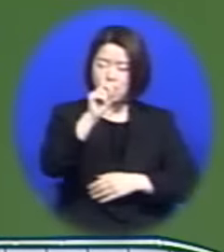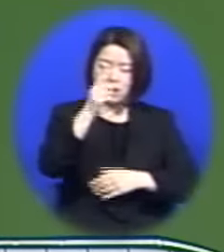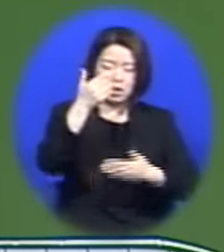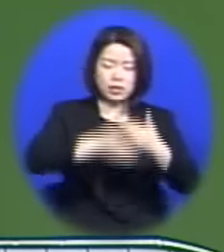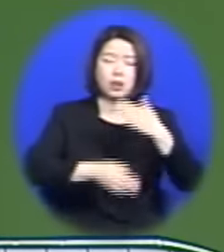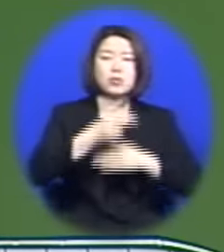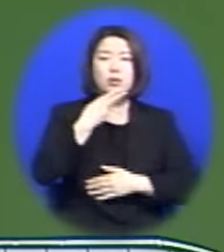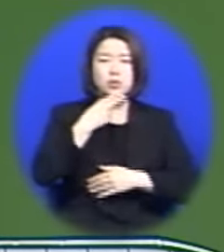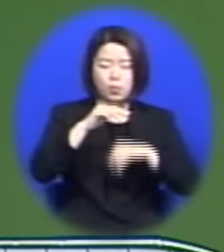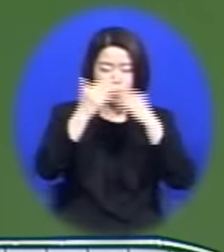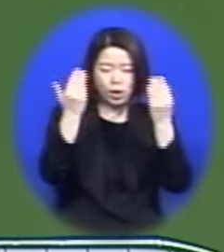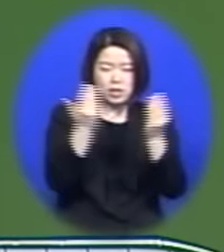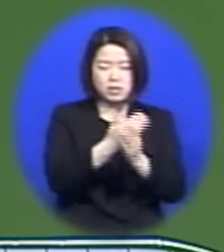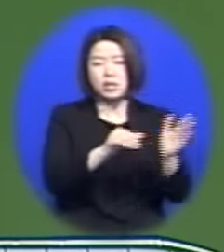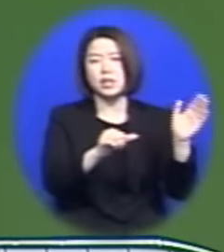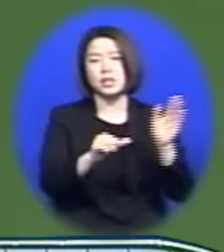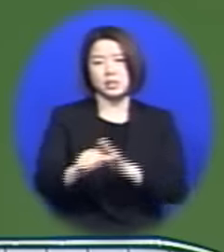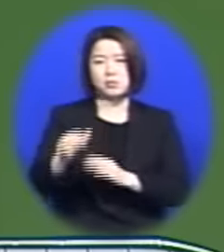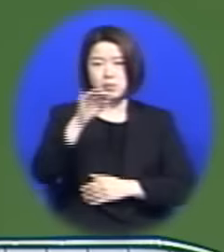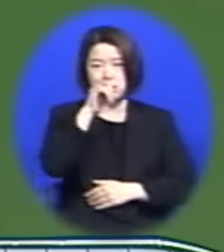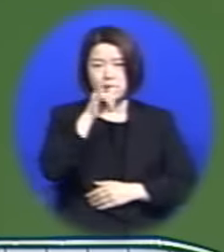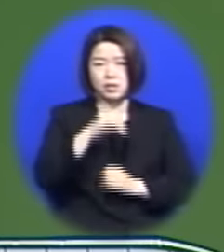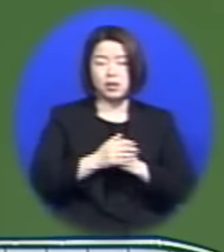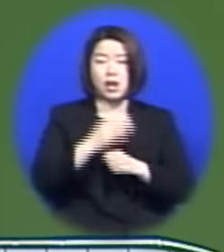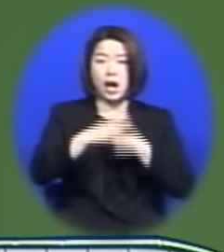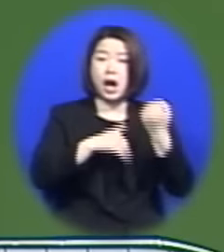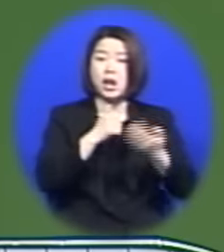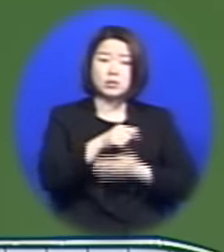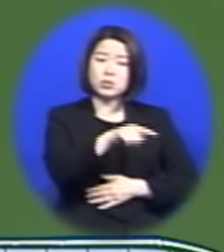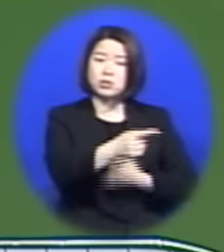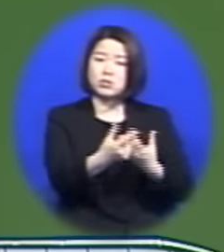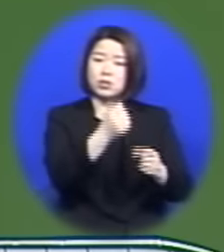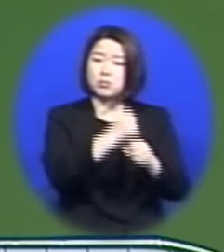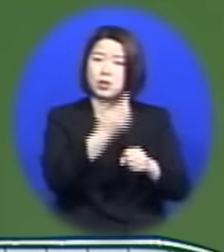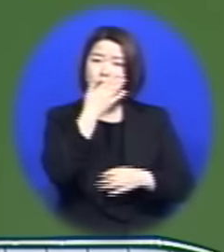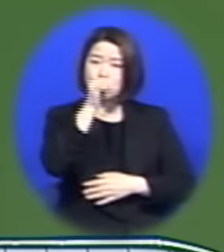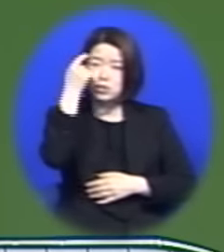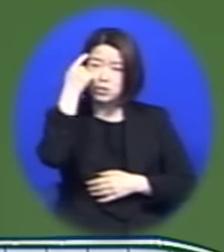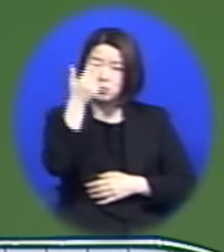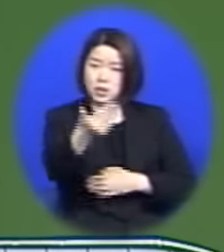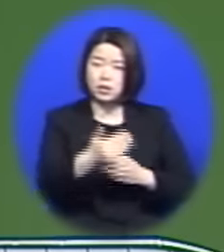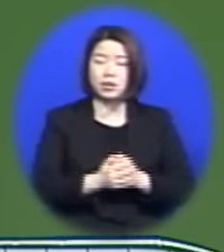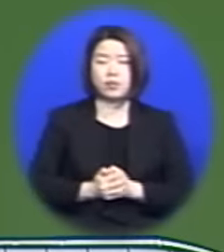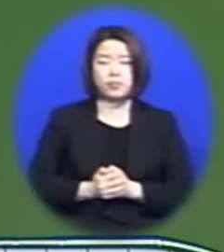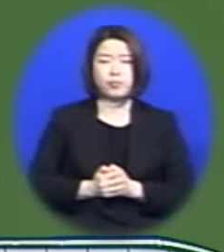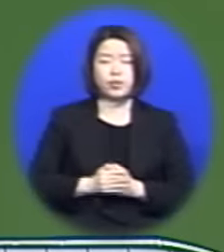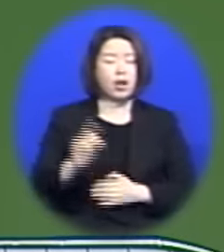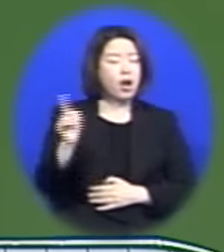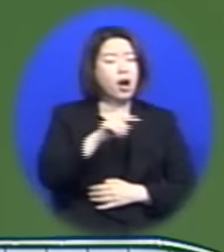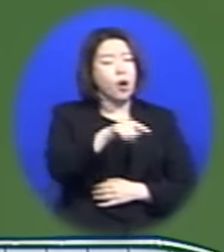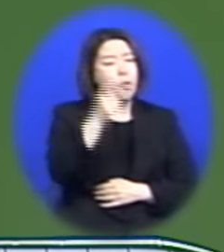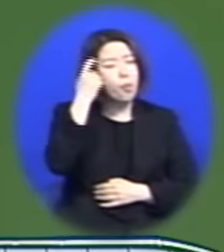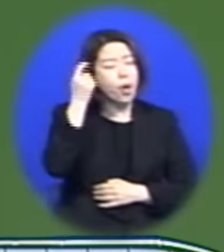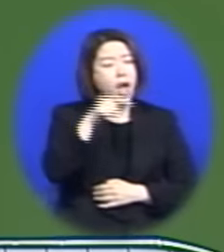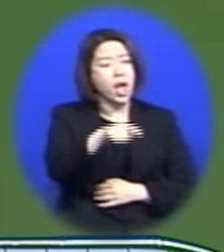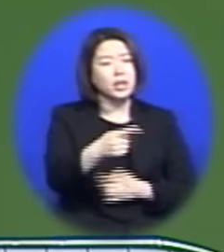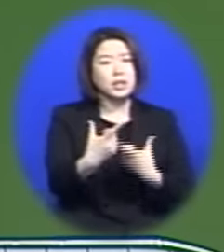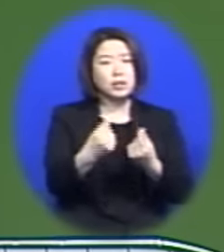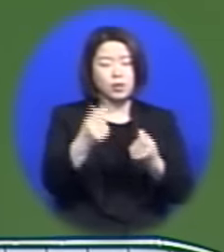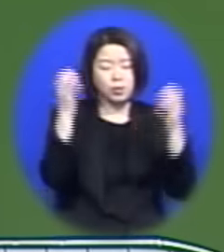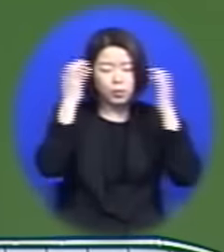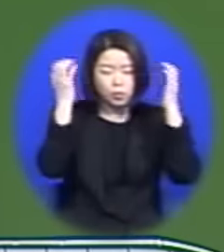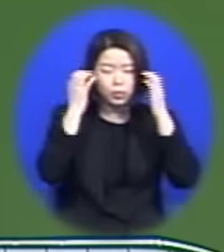완전한 실패예요 하나님이 이렇게 하실 수 있어요 아니 그가 왜 이런 고통을 겪어야